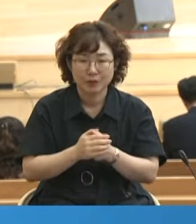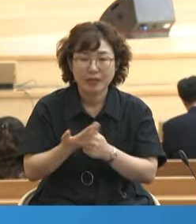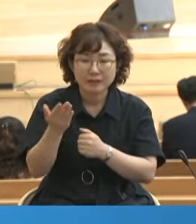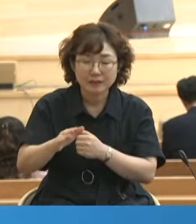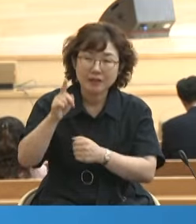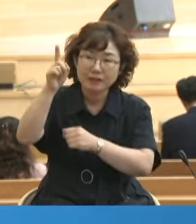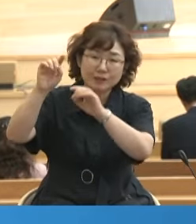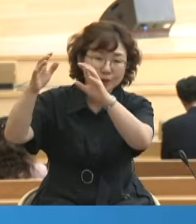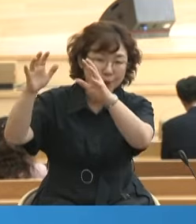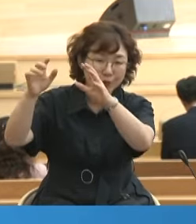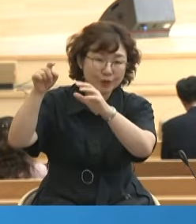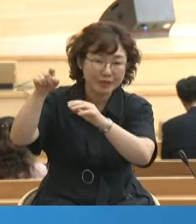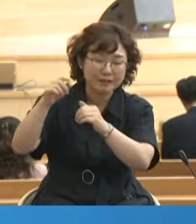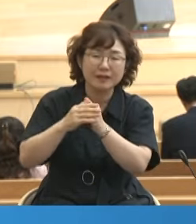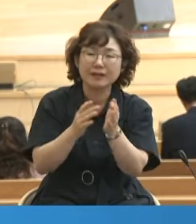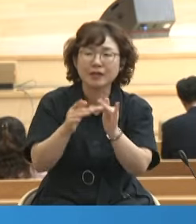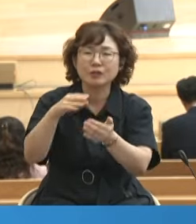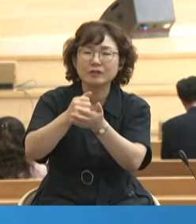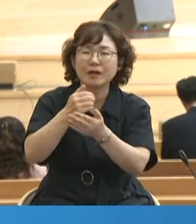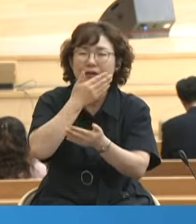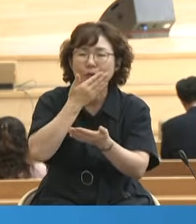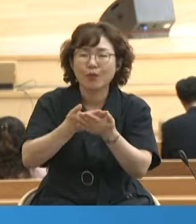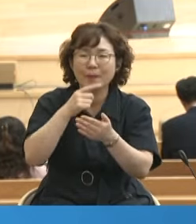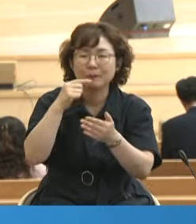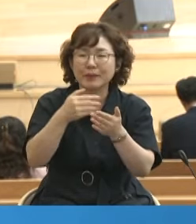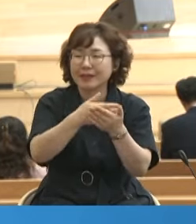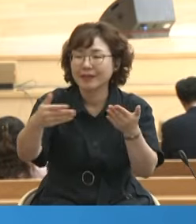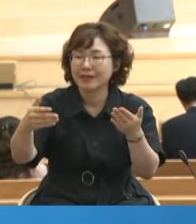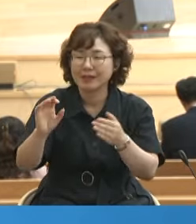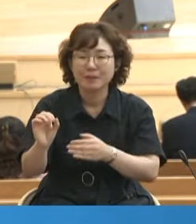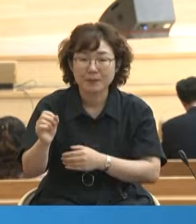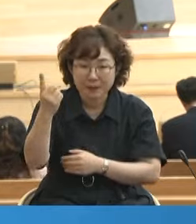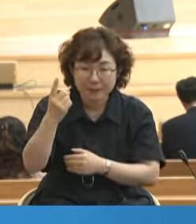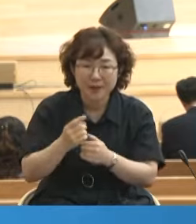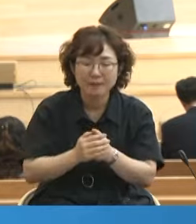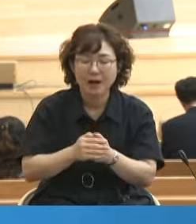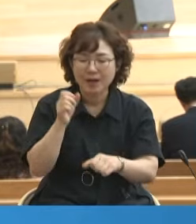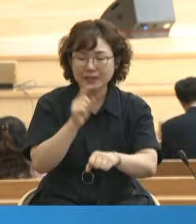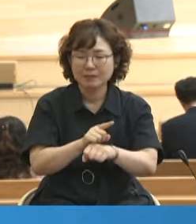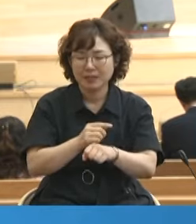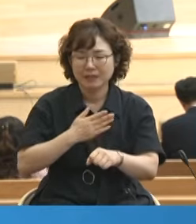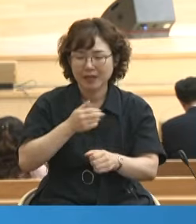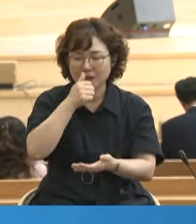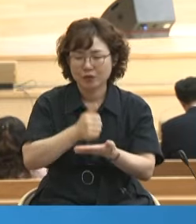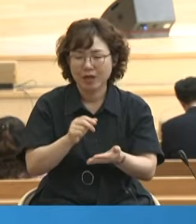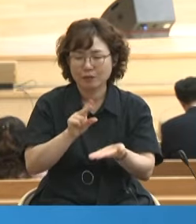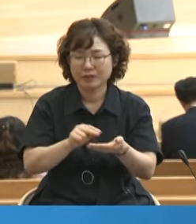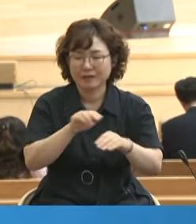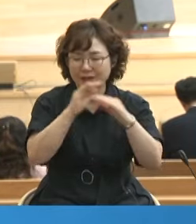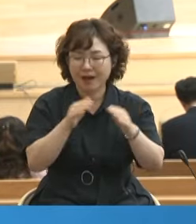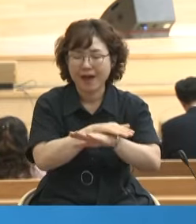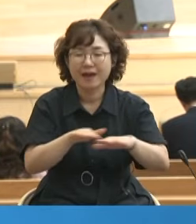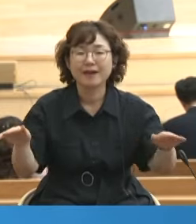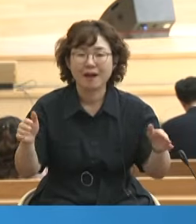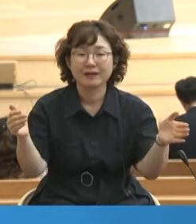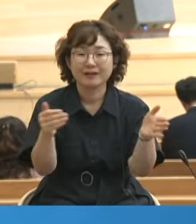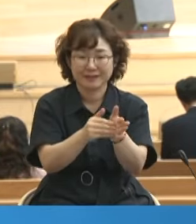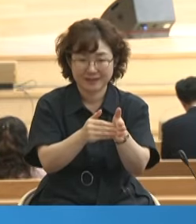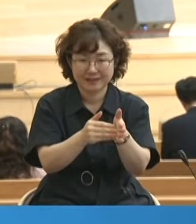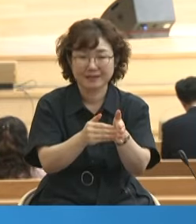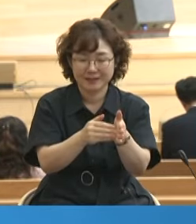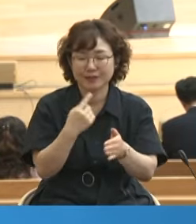천국에서 우리 예수 그리스도의 보혈로 말미암아 이미 모든 죄 문제가 해결되어진